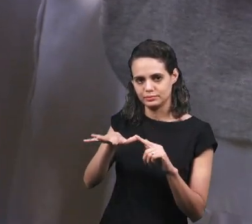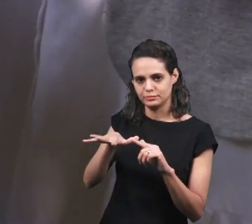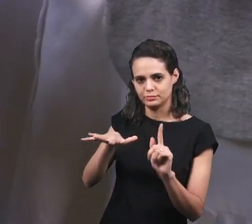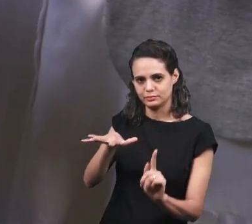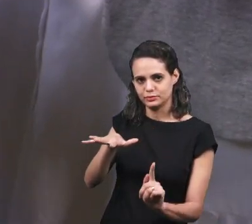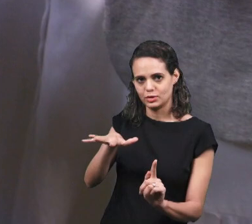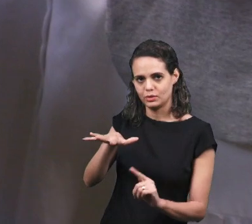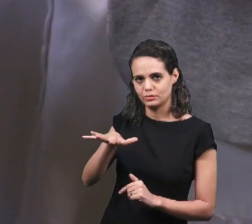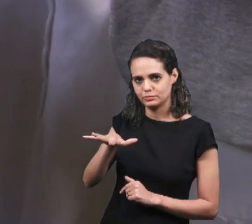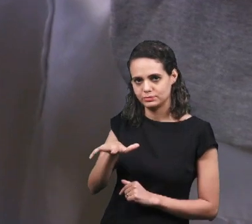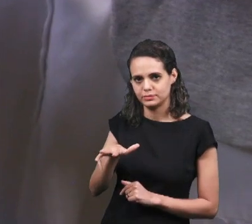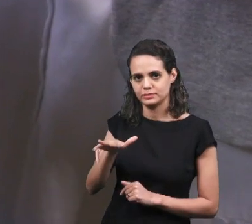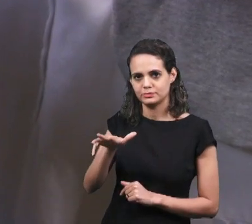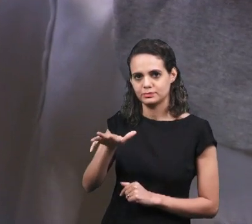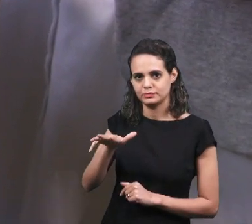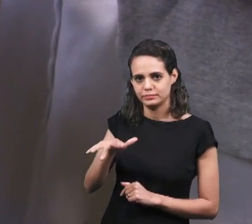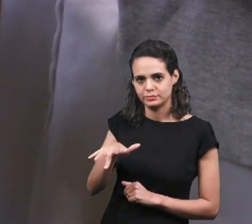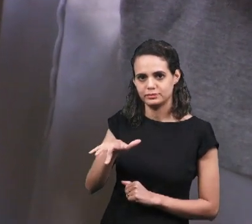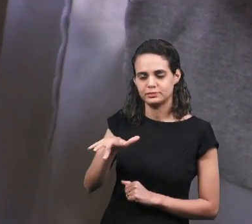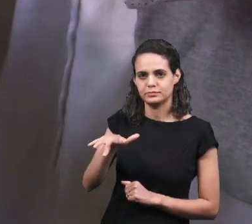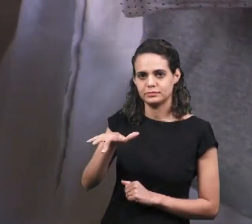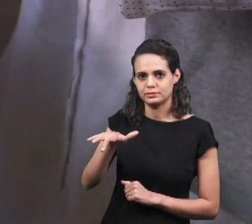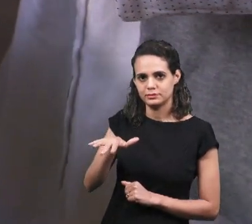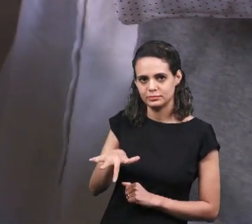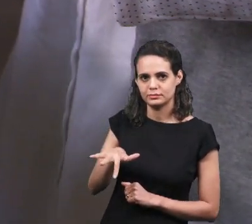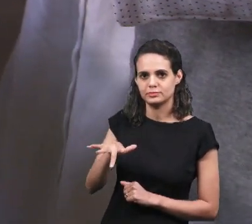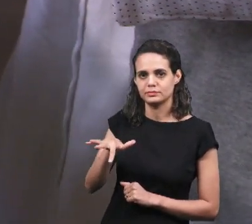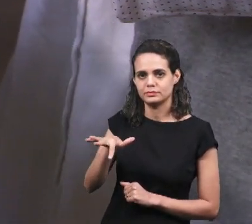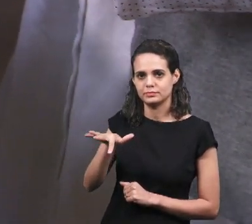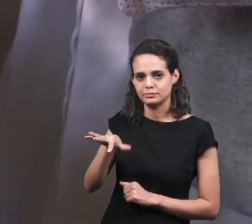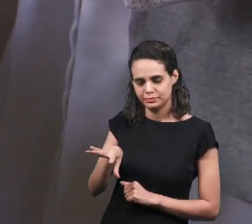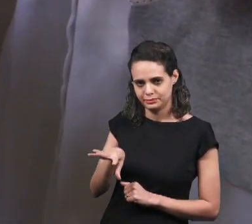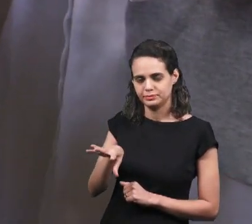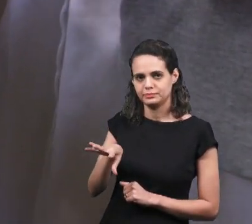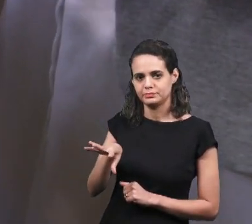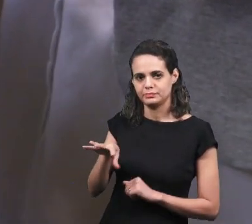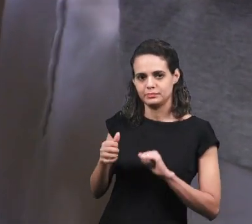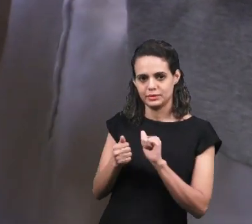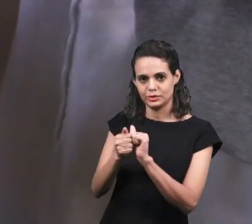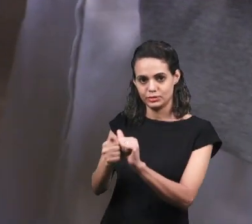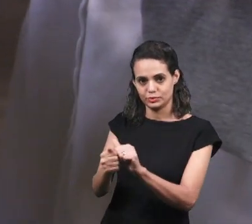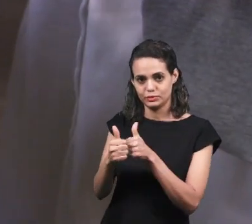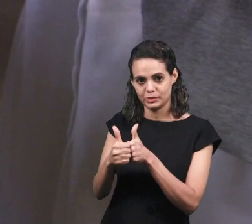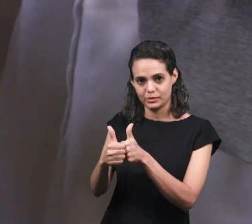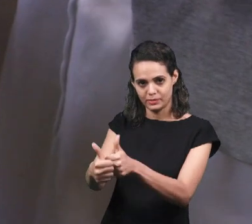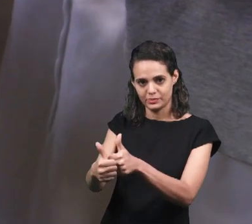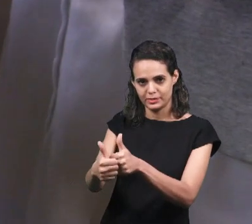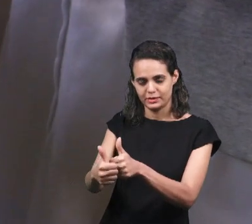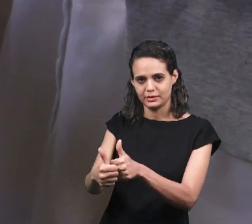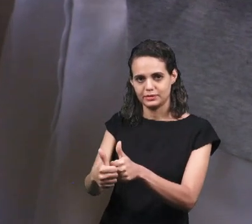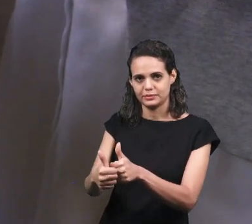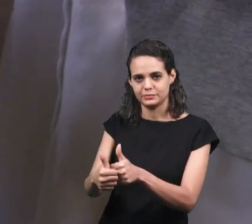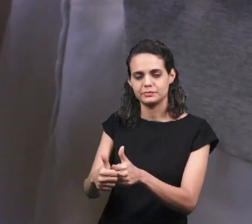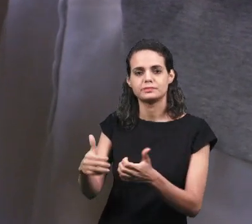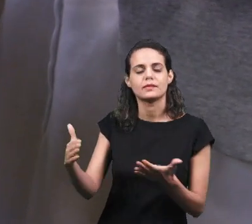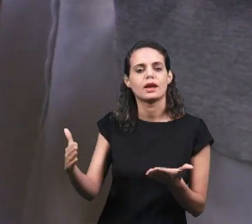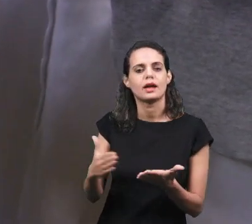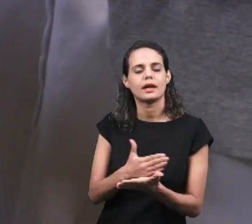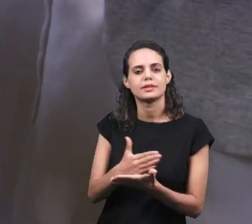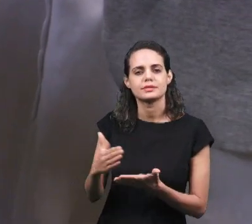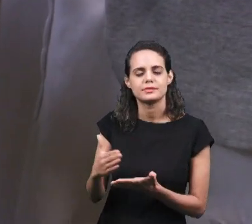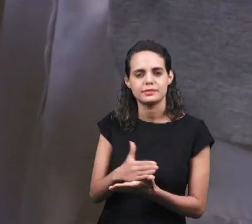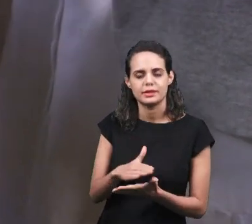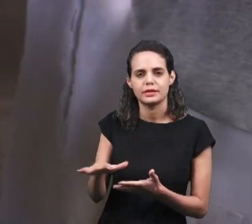où votre doigt sera, vous allez jouer le grave de l'accord pour accompagner. Le doigt